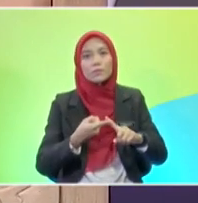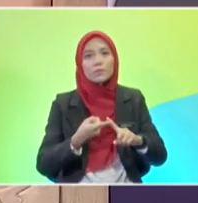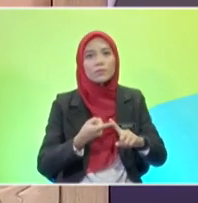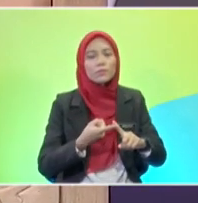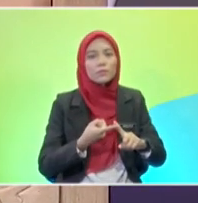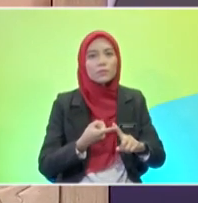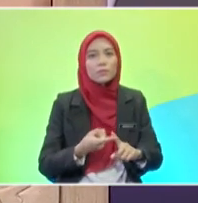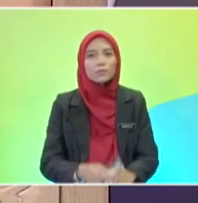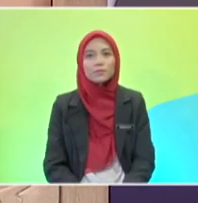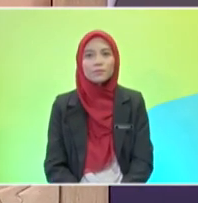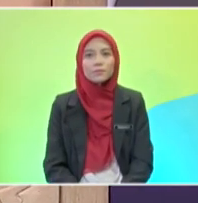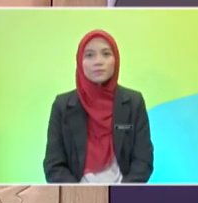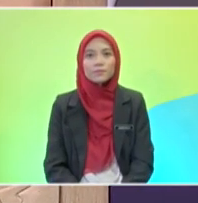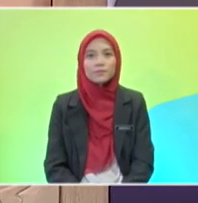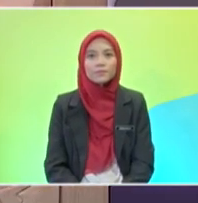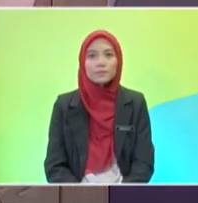timbal